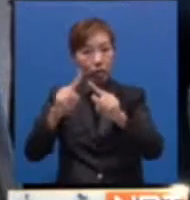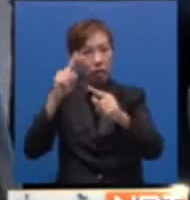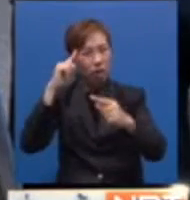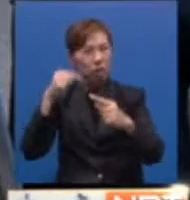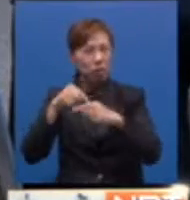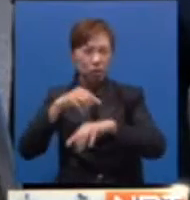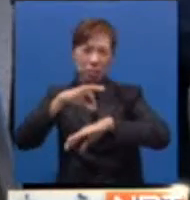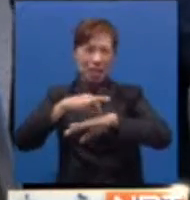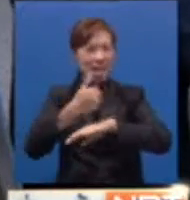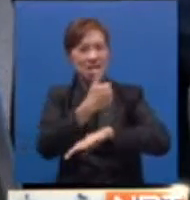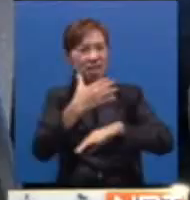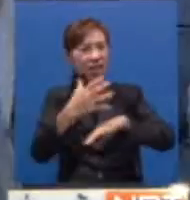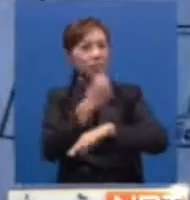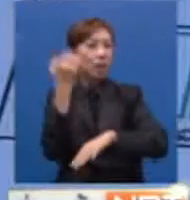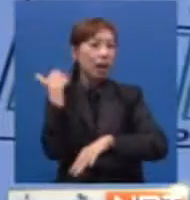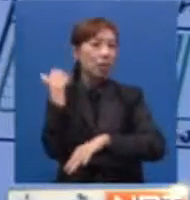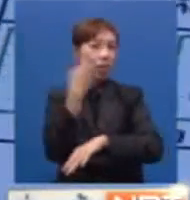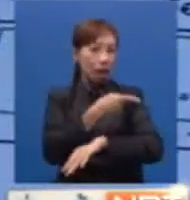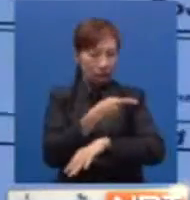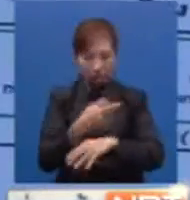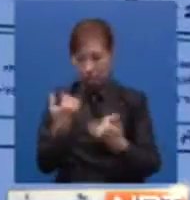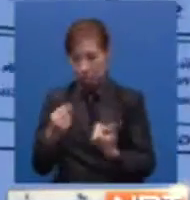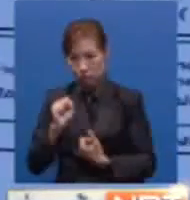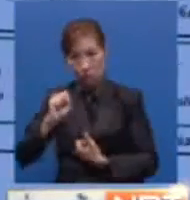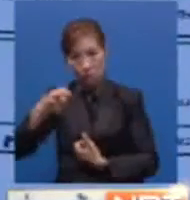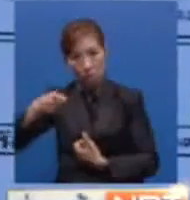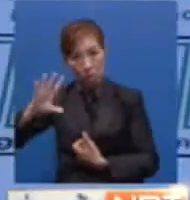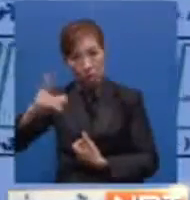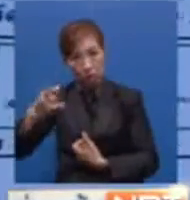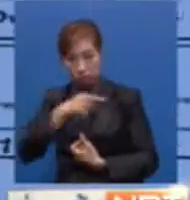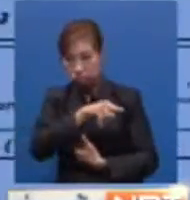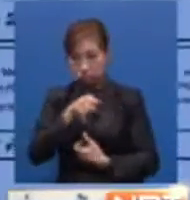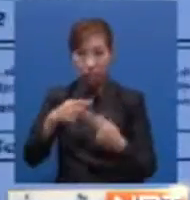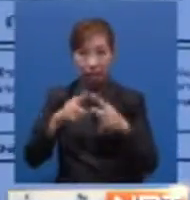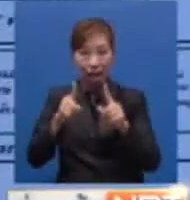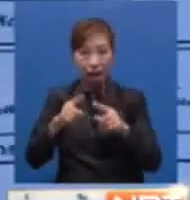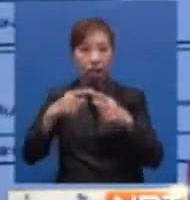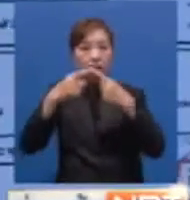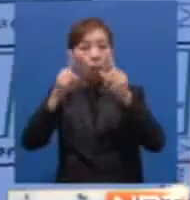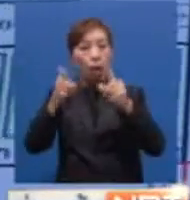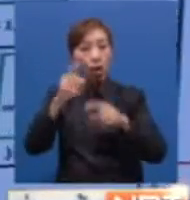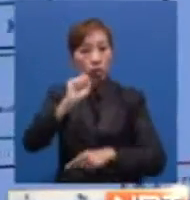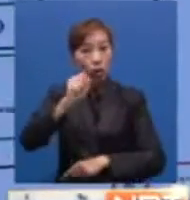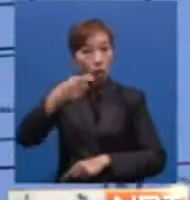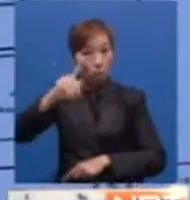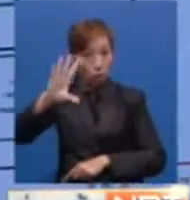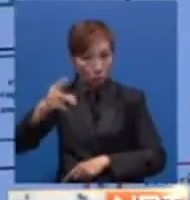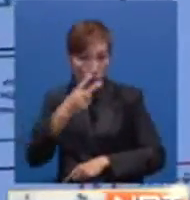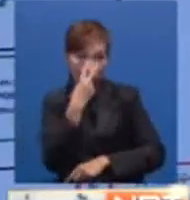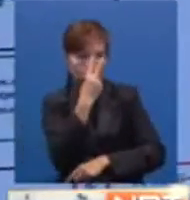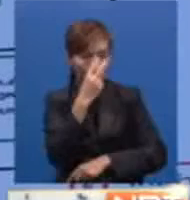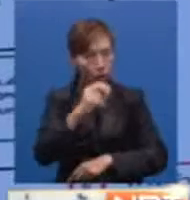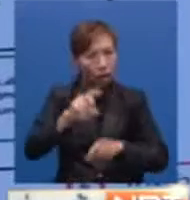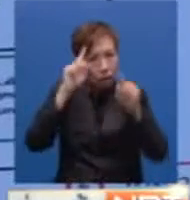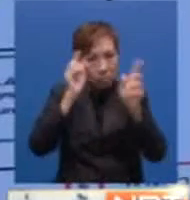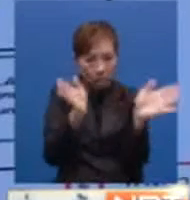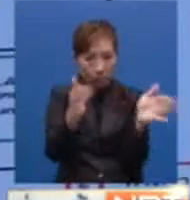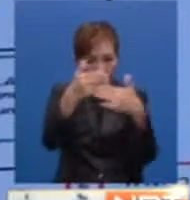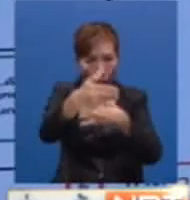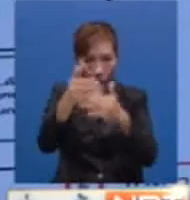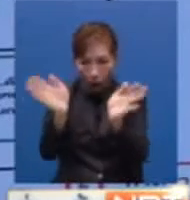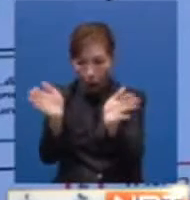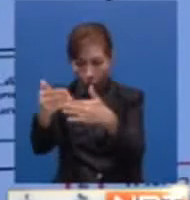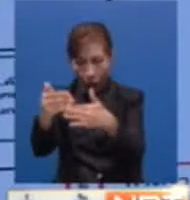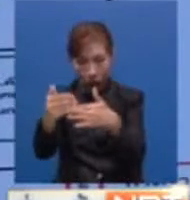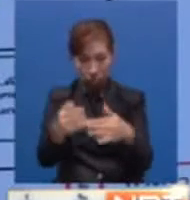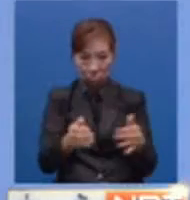ขึ้นก่อนหน้านี้เพราะผู้ที่สมัครจะต้องเดินเข้าไปสมัครในห้องที่สนใจจะเข้าร่วมเป็นสปชซึ่งกกตได้แบ่ง